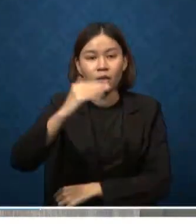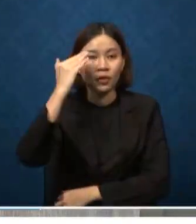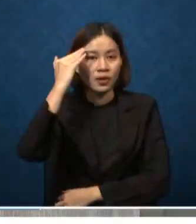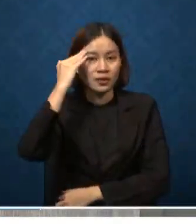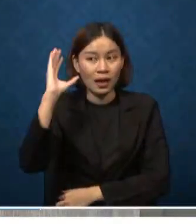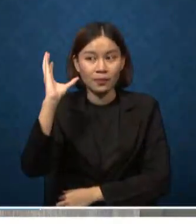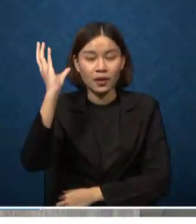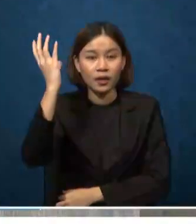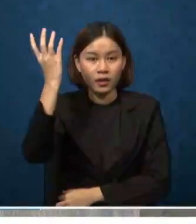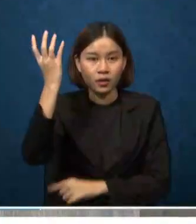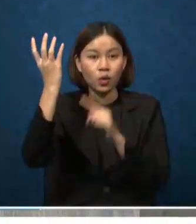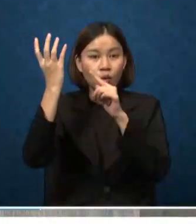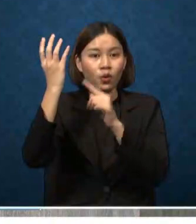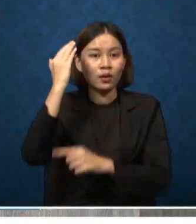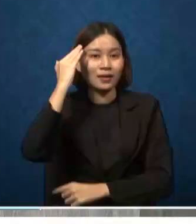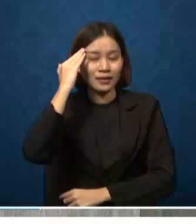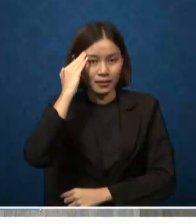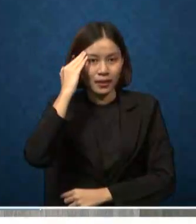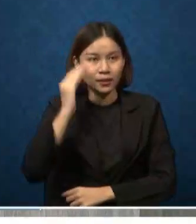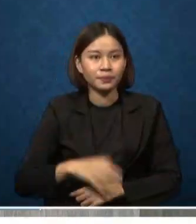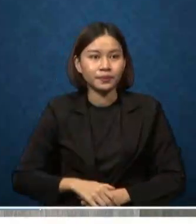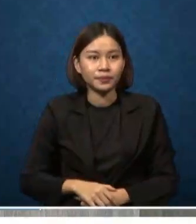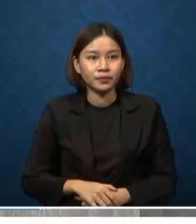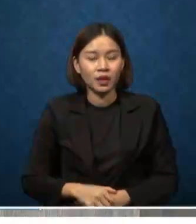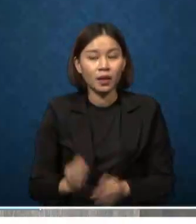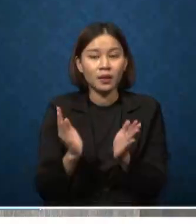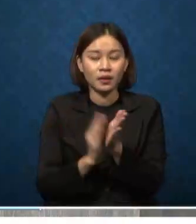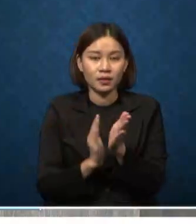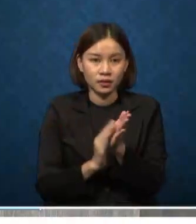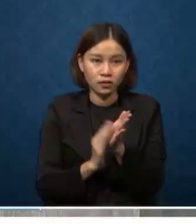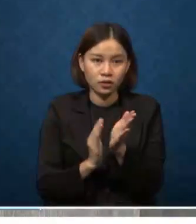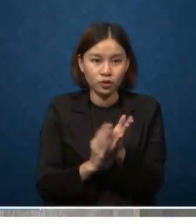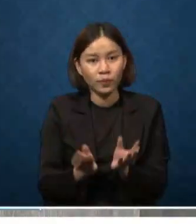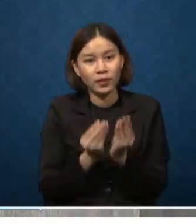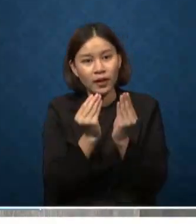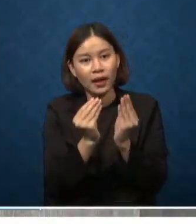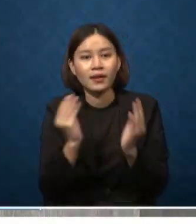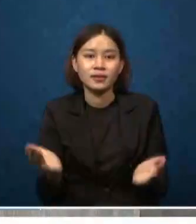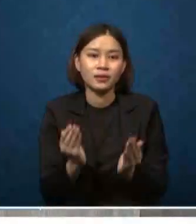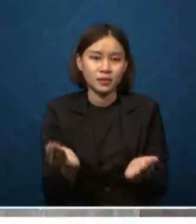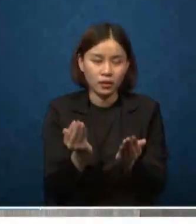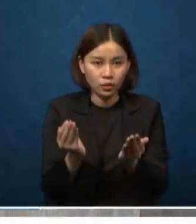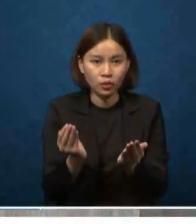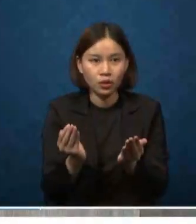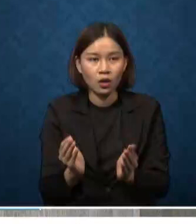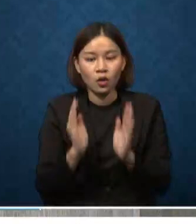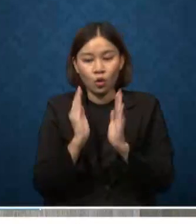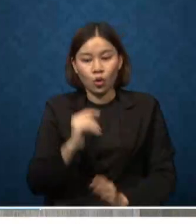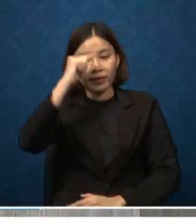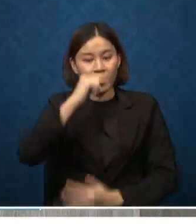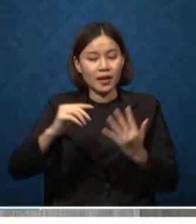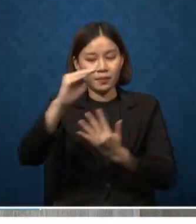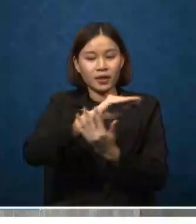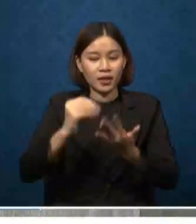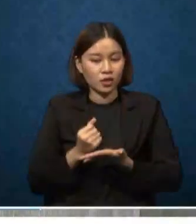ทั่วโลกเข้ามาชื่นชมมาสนับสนุนรวมทั้งคนในประเทศร่วมกัน